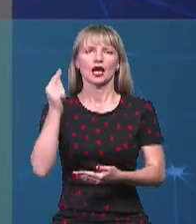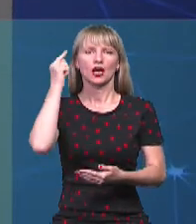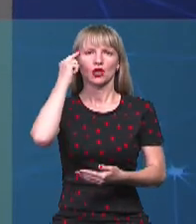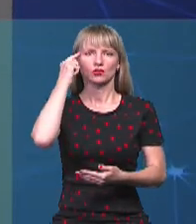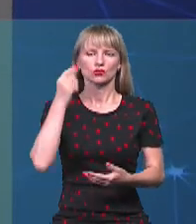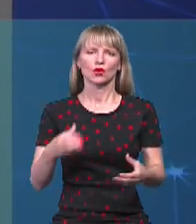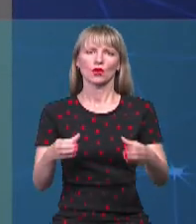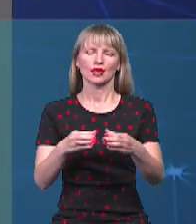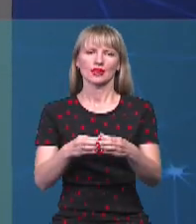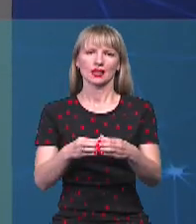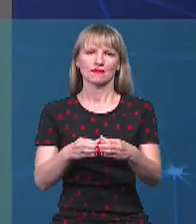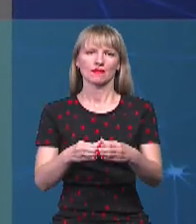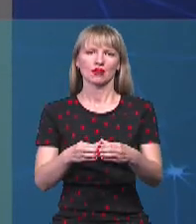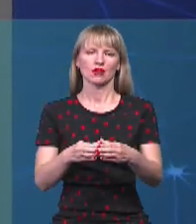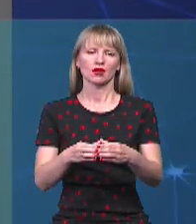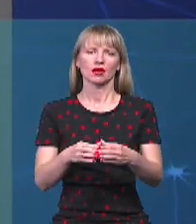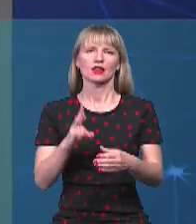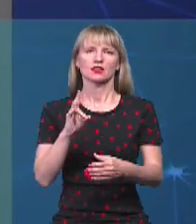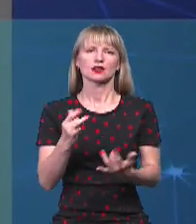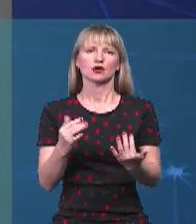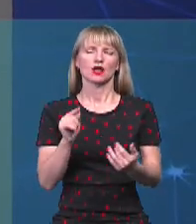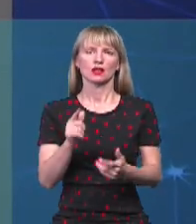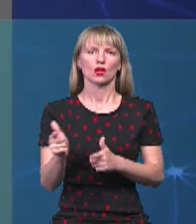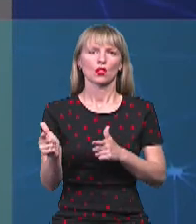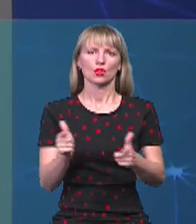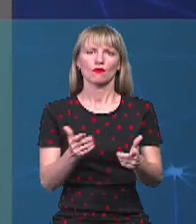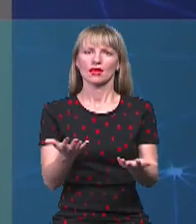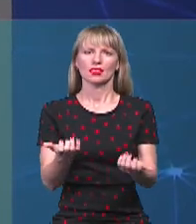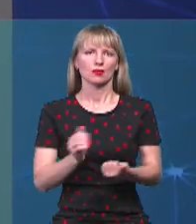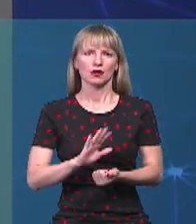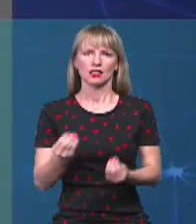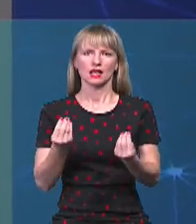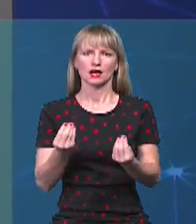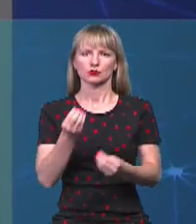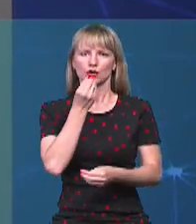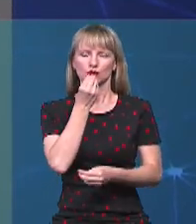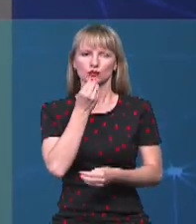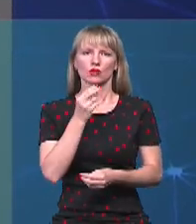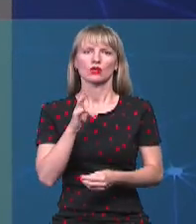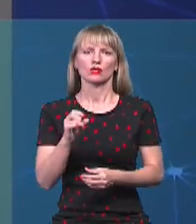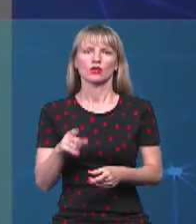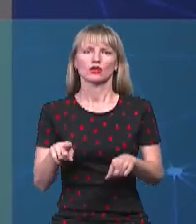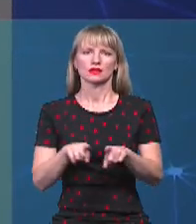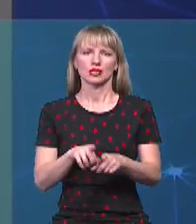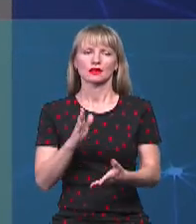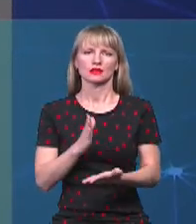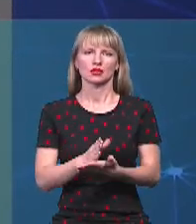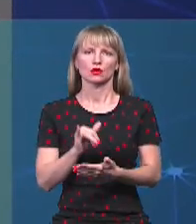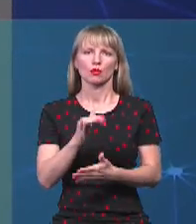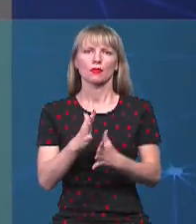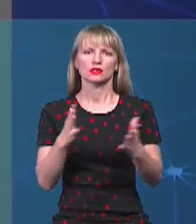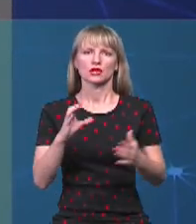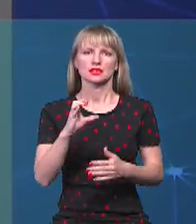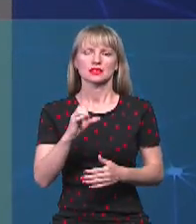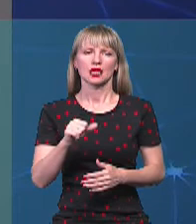осознанности коллектива и насколько они готовы не принимать некачественную продукцию. Но на самом деле почти так есть в большинстве